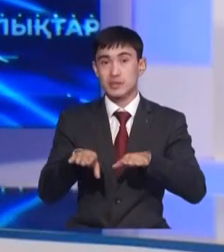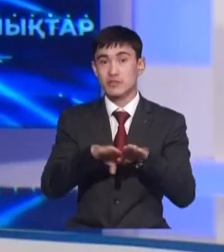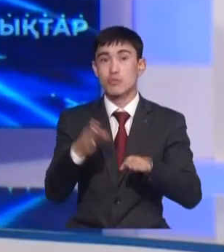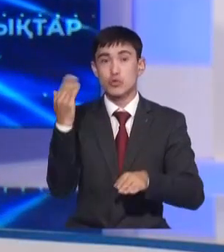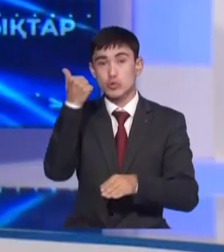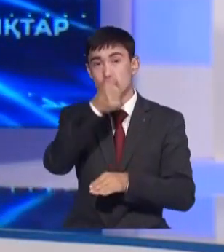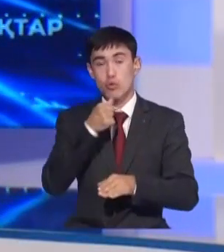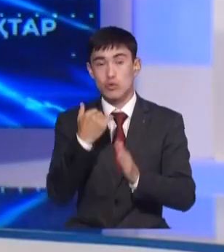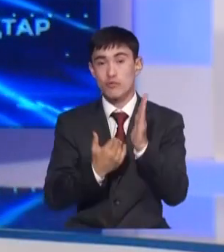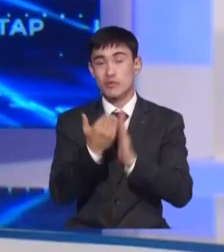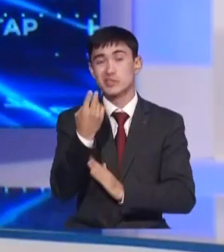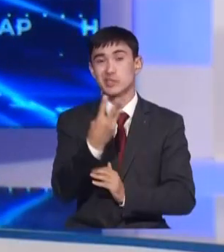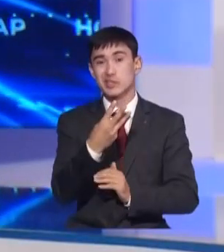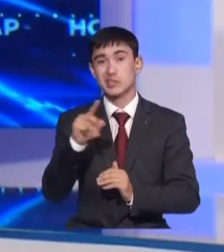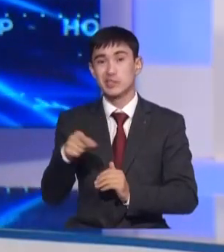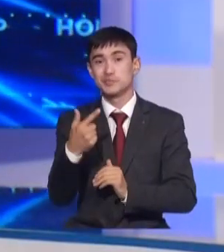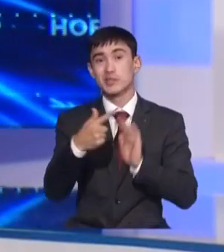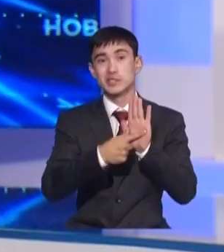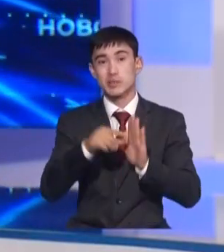по сравнению с прошлым годом возрос на